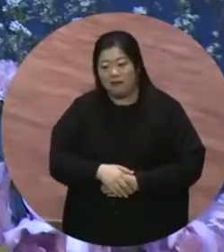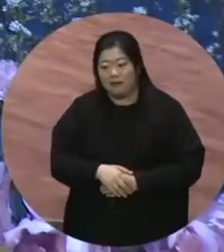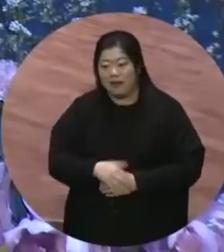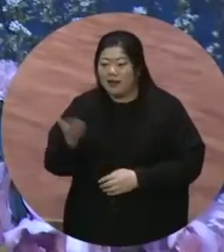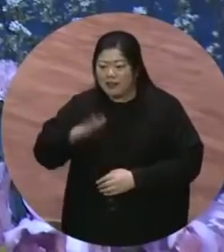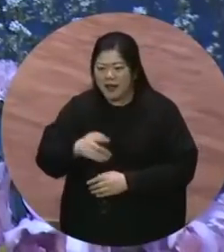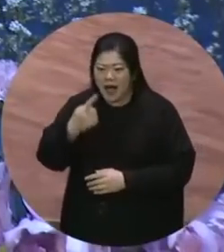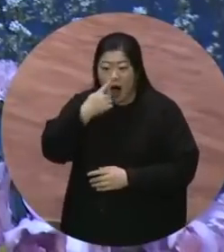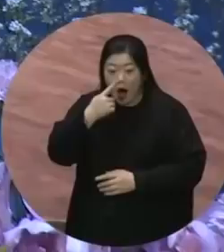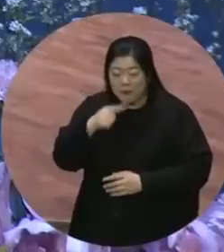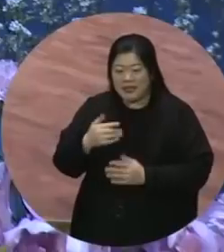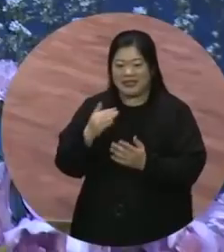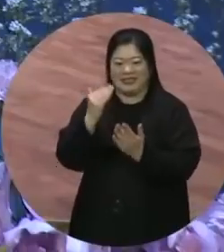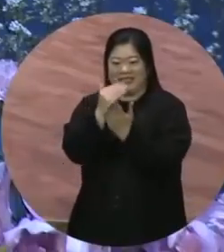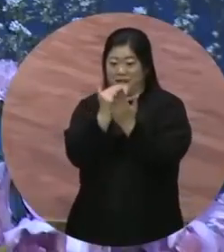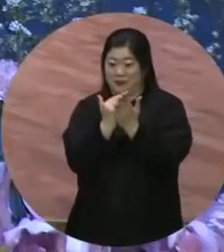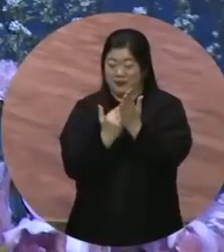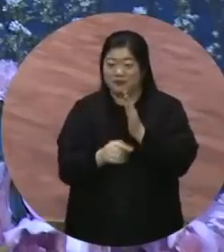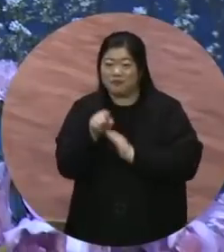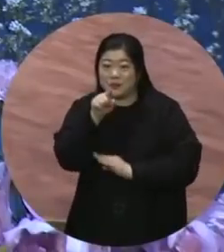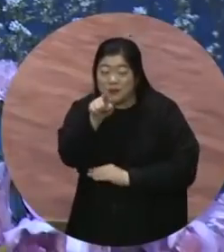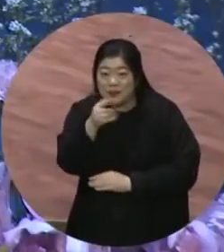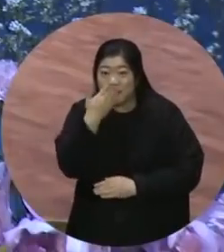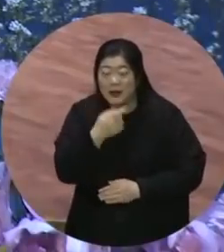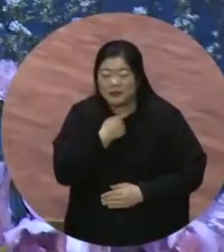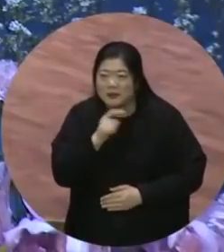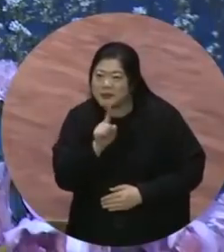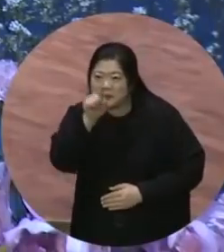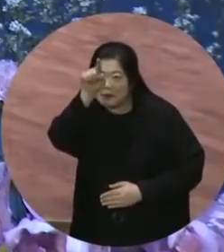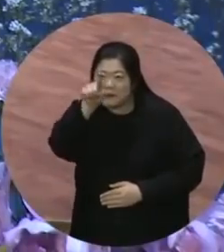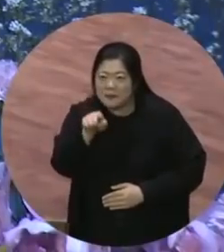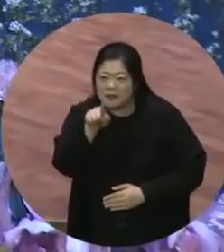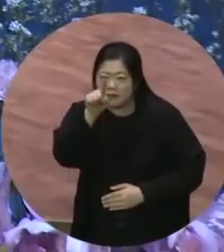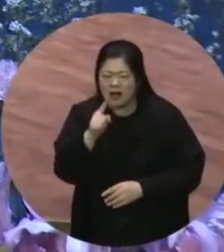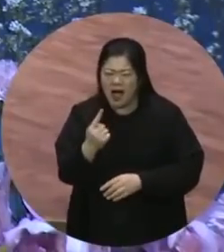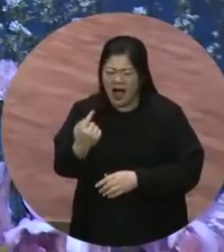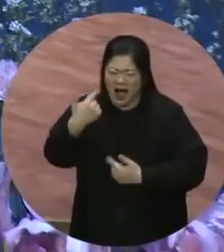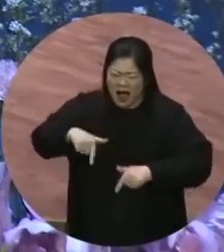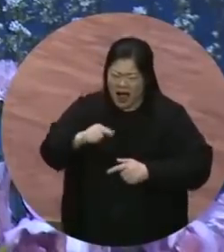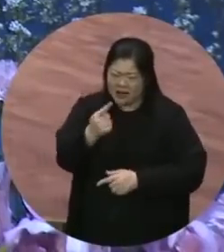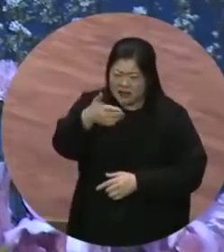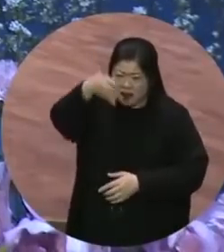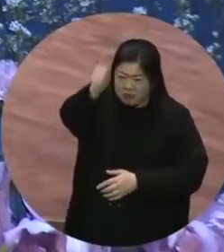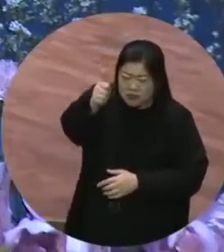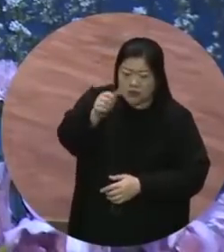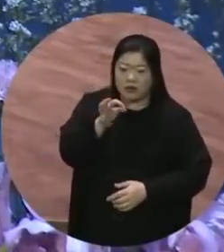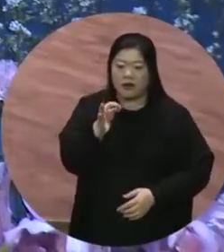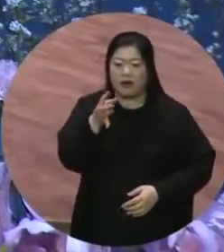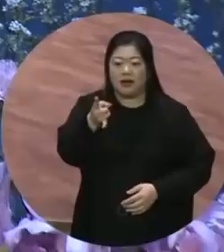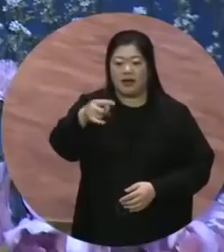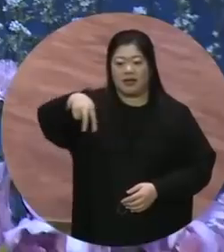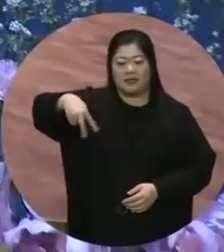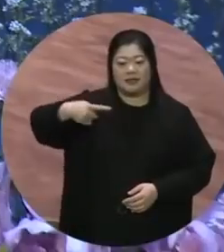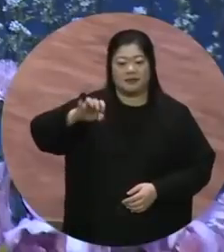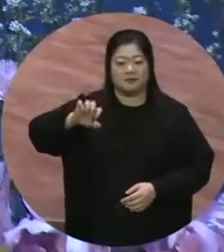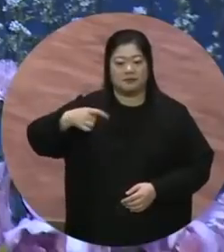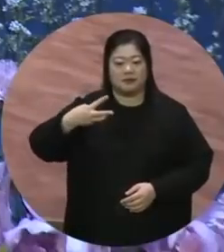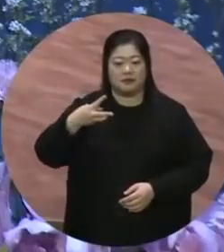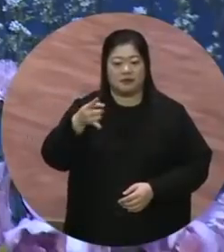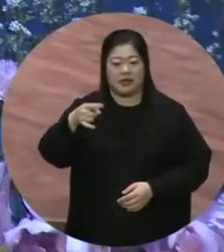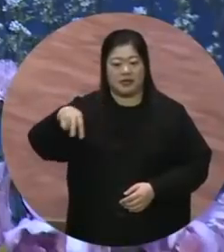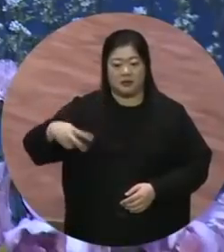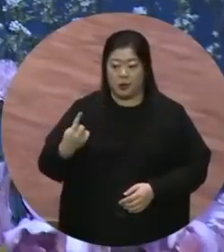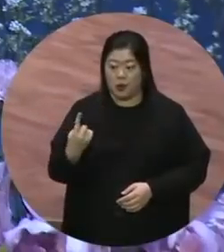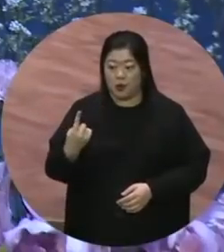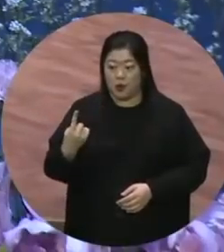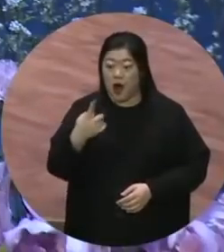꼭 있는 게 뭐냐? 에스프레소입니다. 에스프레소. 에스프레소 이거는요, 주로 제가 브라질 갔을